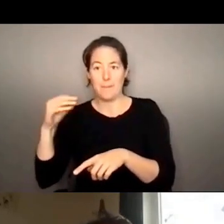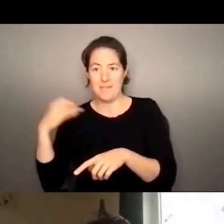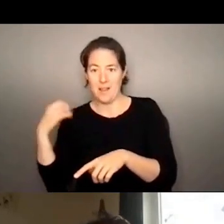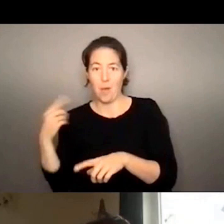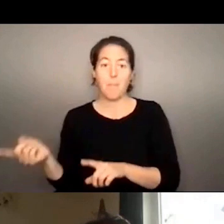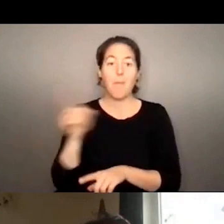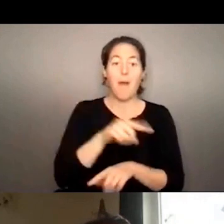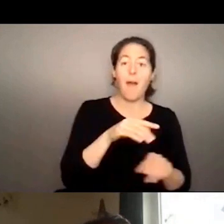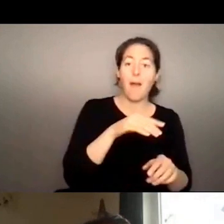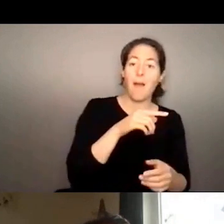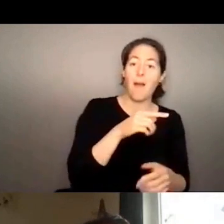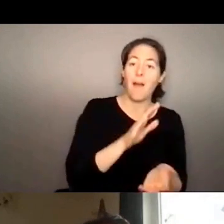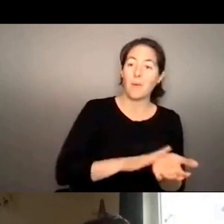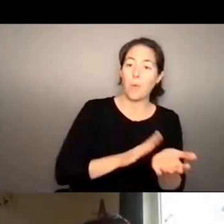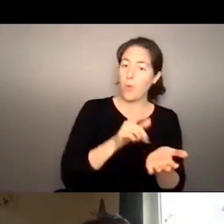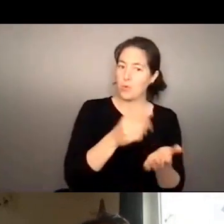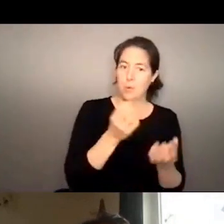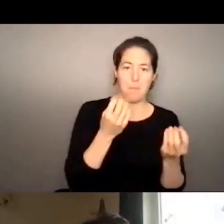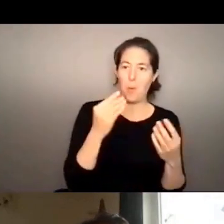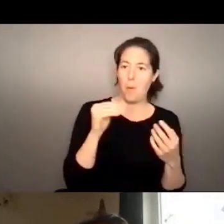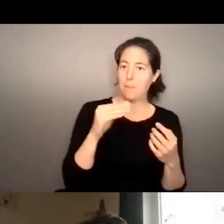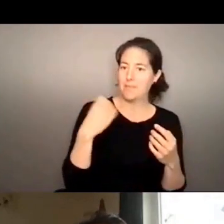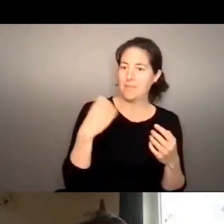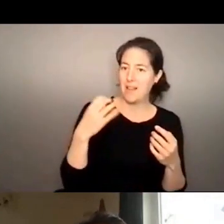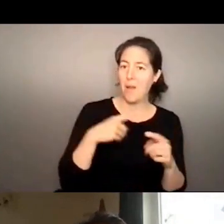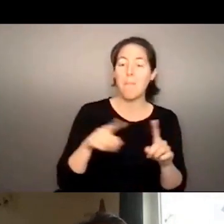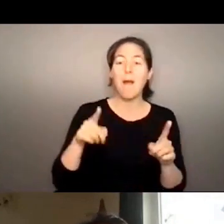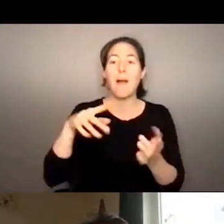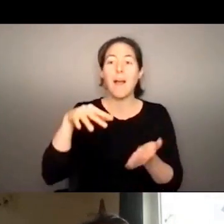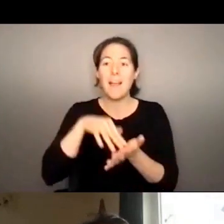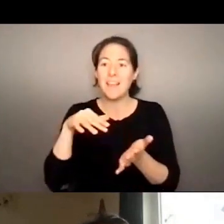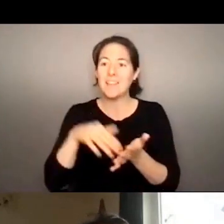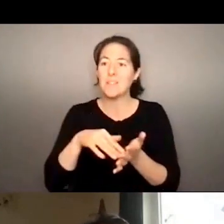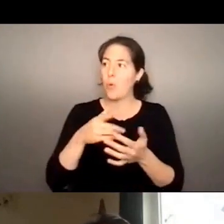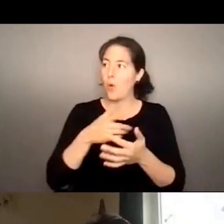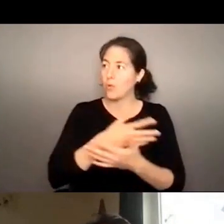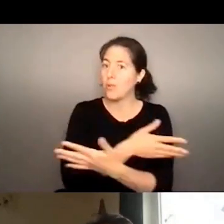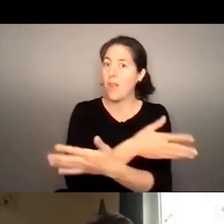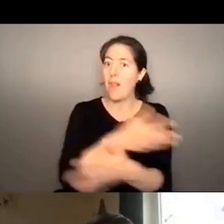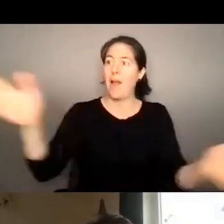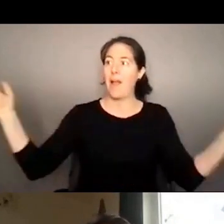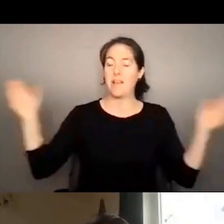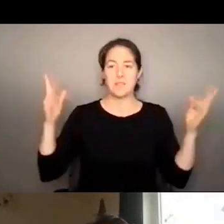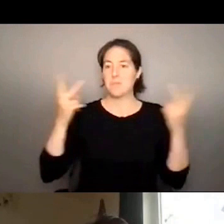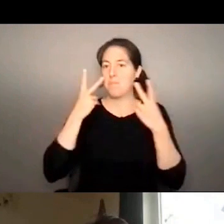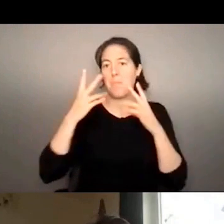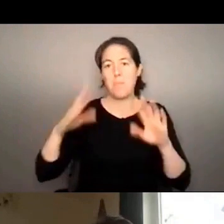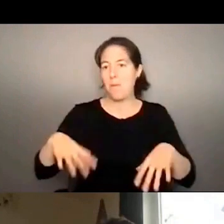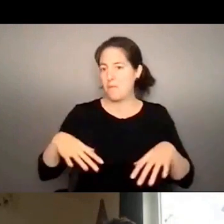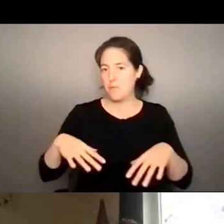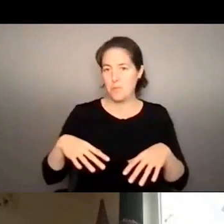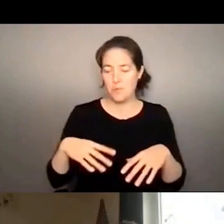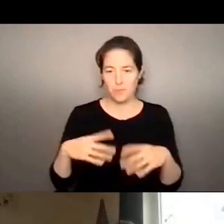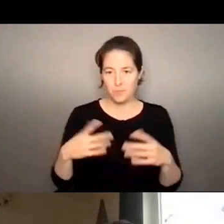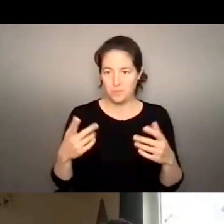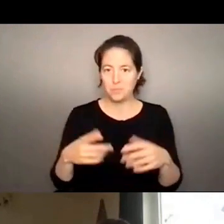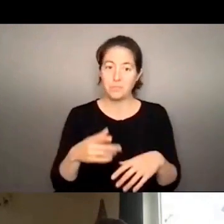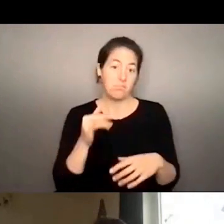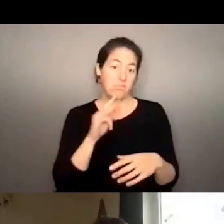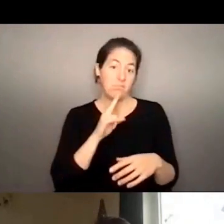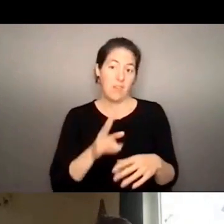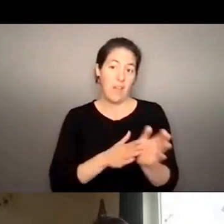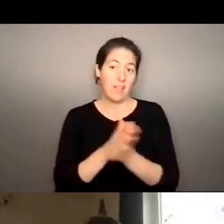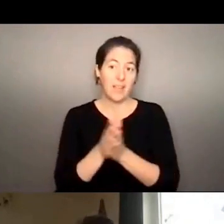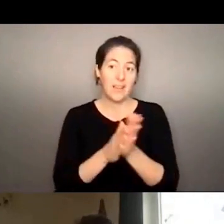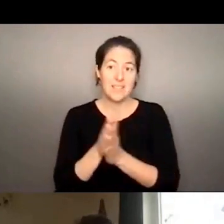non. Mais c'est ça, je n'ai pas vu d'études à grand déploiement, si vous voulez, sur cette question-là. Puis je pense que ça pourrait être super intéressant là,